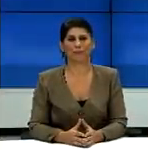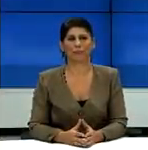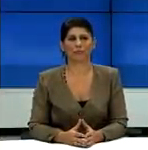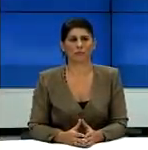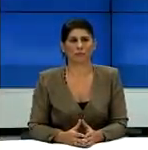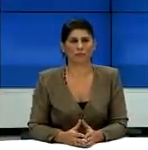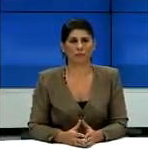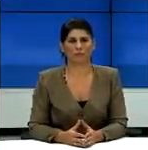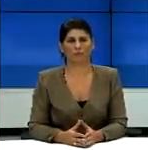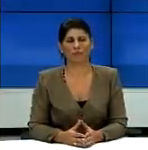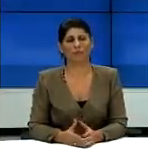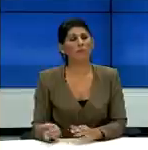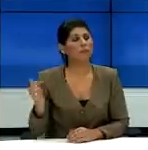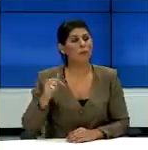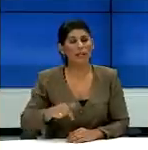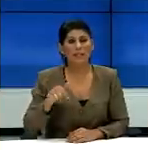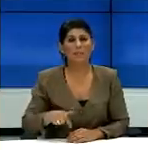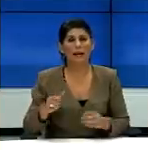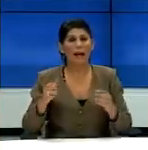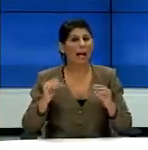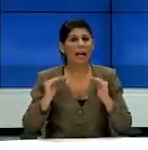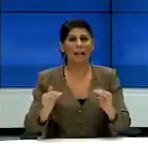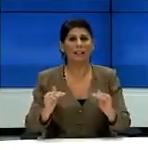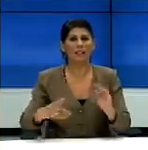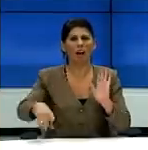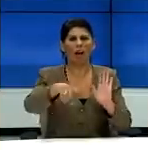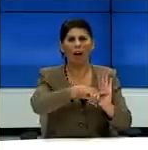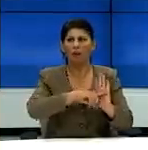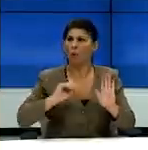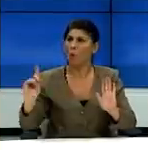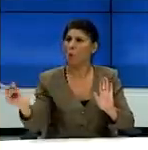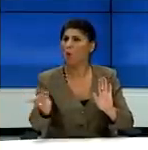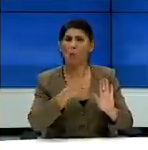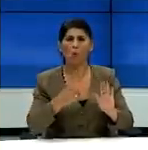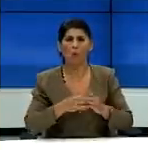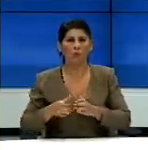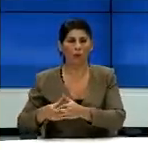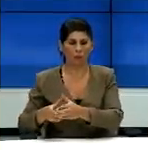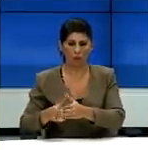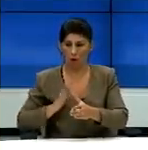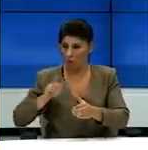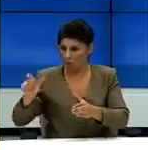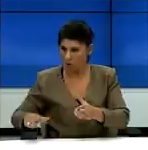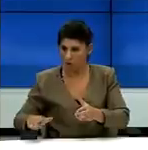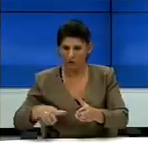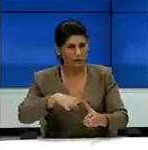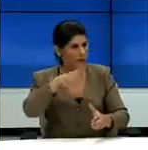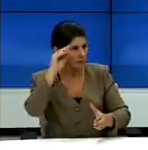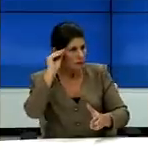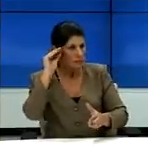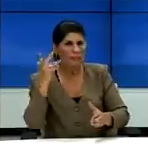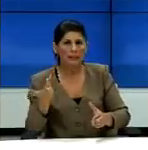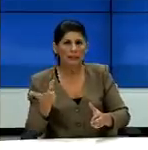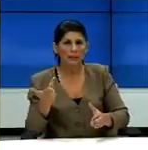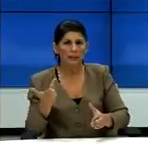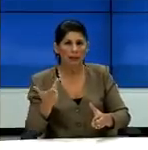Βρισκόμαστε σε μια κατάσταση όπου έχουμε αρνητικό πρόσημο σε όλους τους τομείς. Και αυτό που αντιλαμβάνεται ο μέσος Έλληνας πολίτης είναι